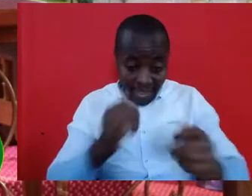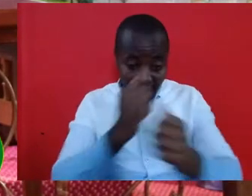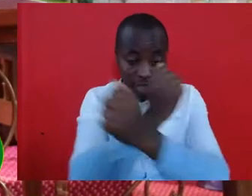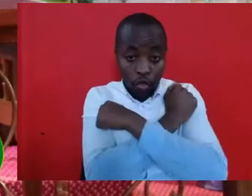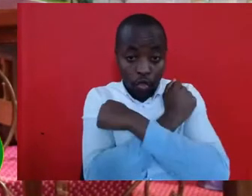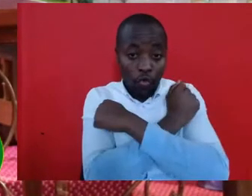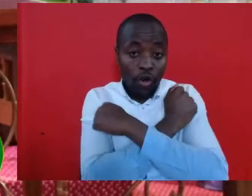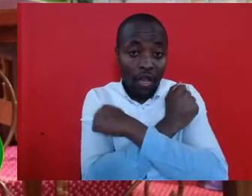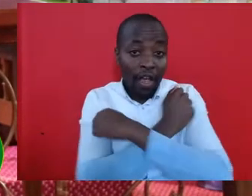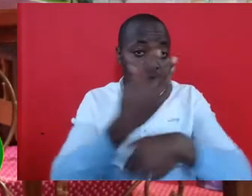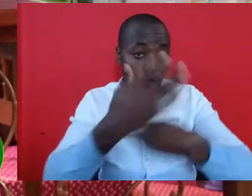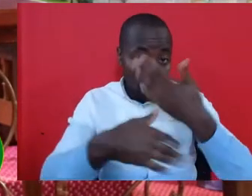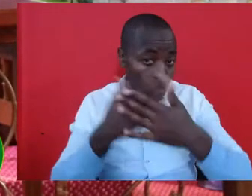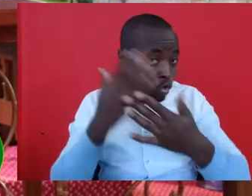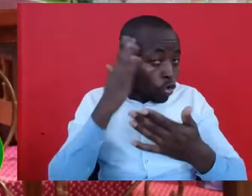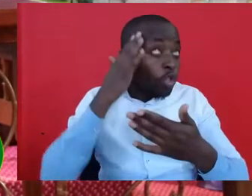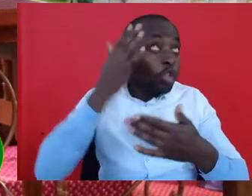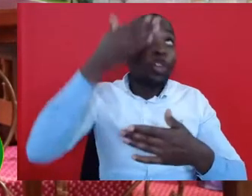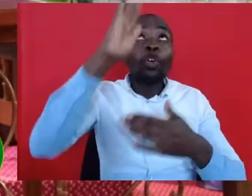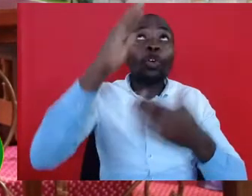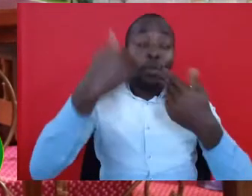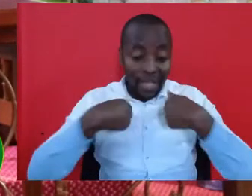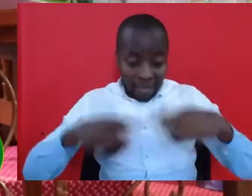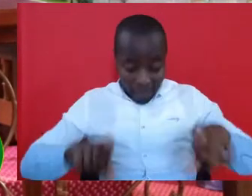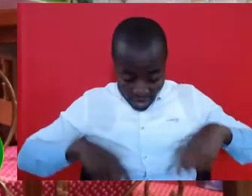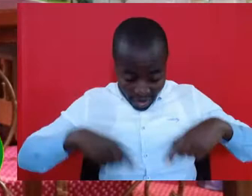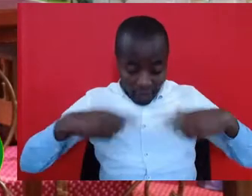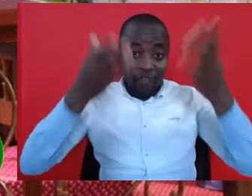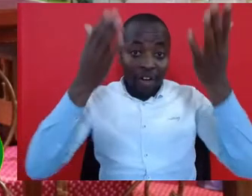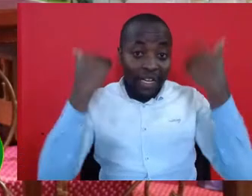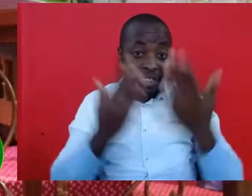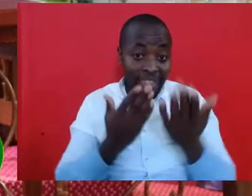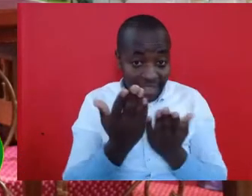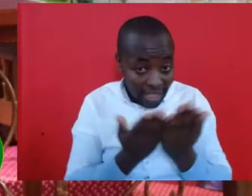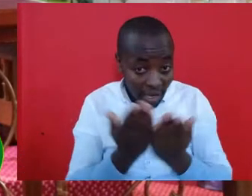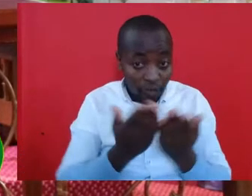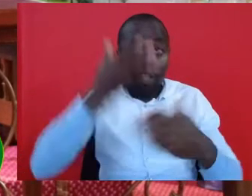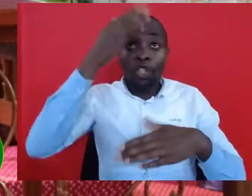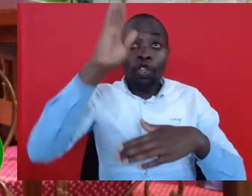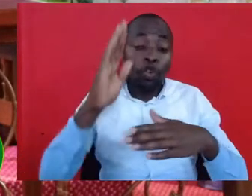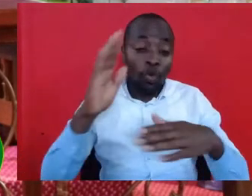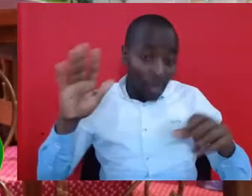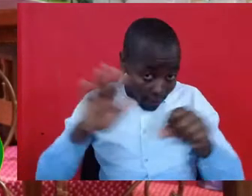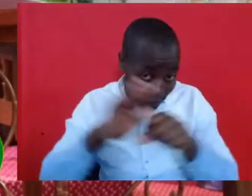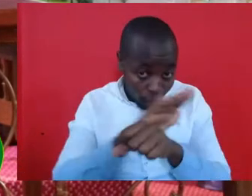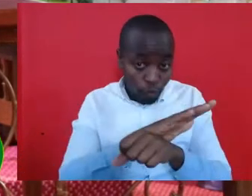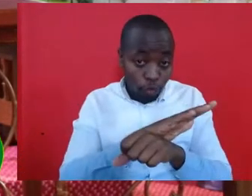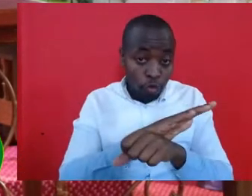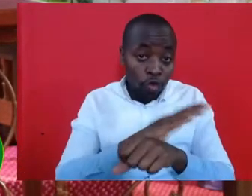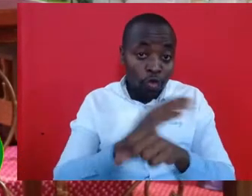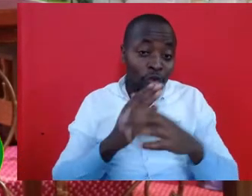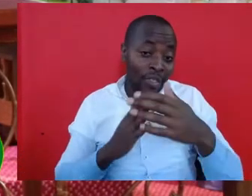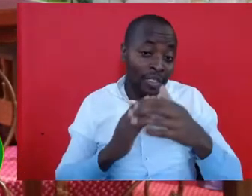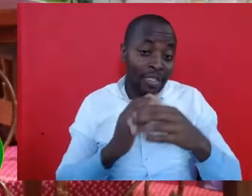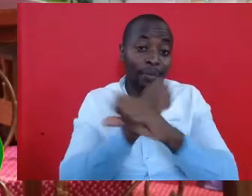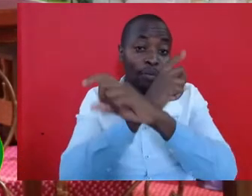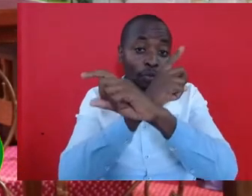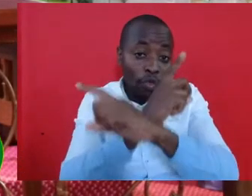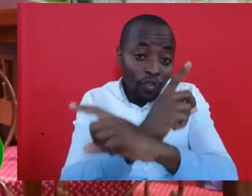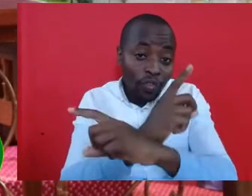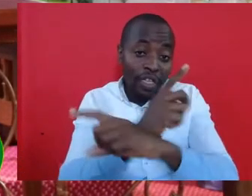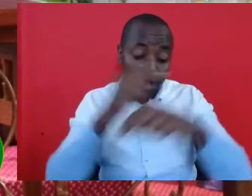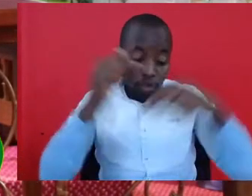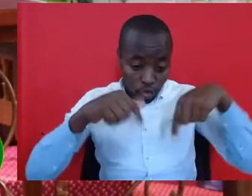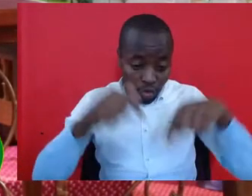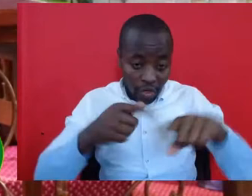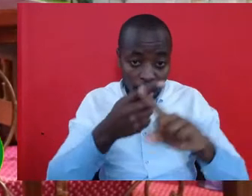kukujua wewe ni uzima wa milele, kutumikia wewe ni uhuru ulio kamili. Tulinde sisi watumishi wako wanyekevu katika